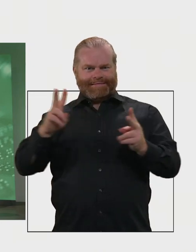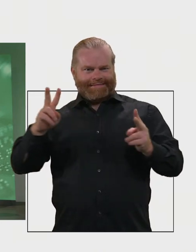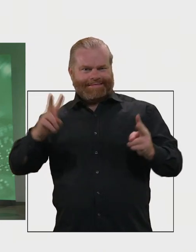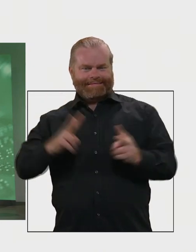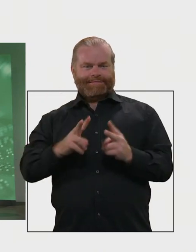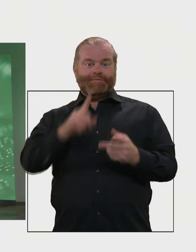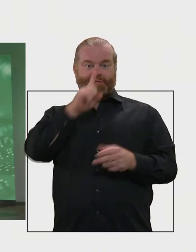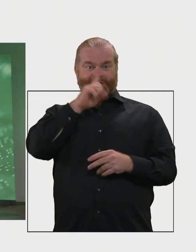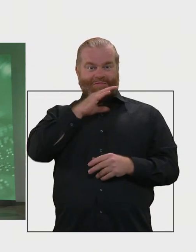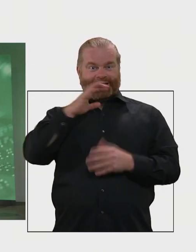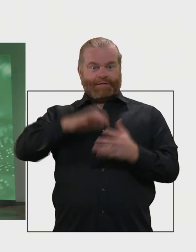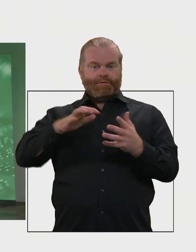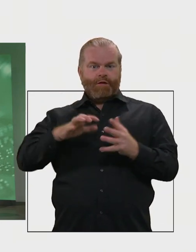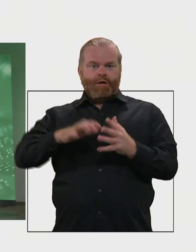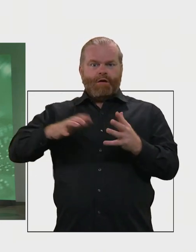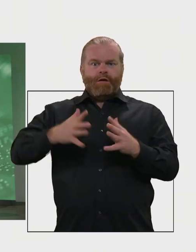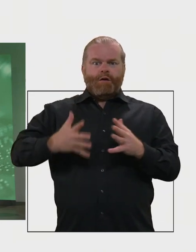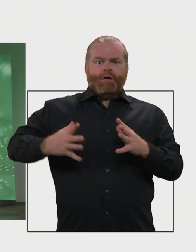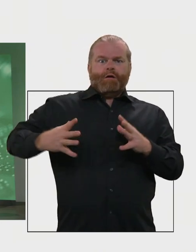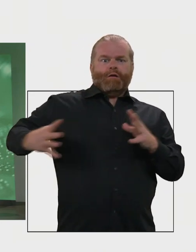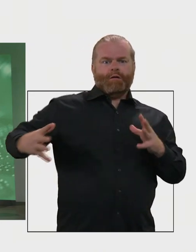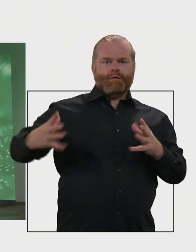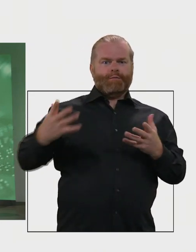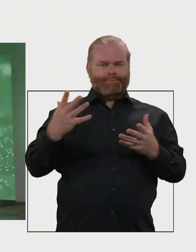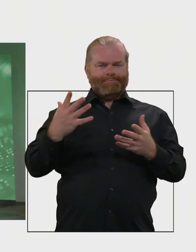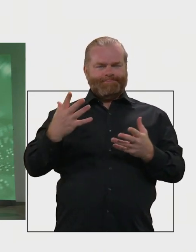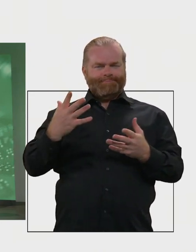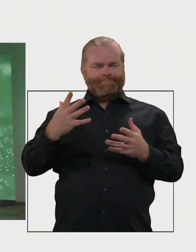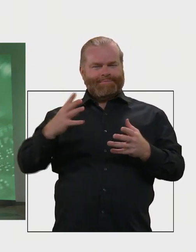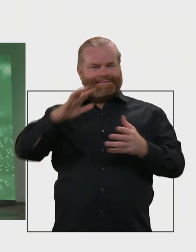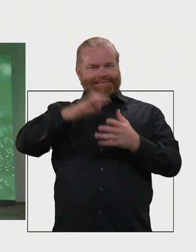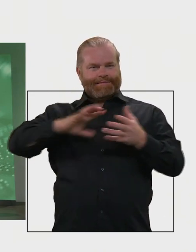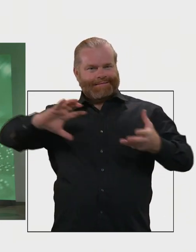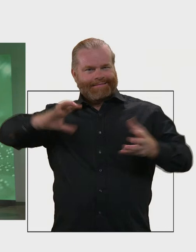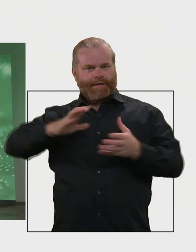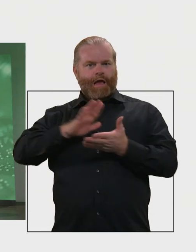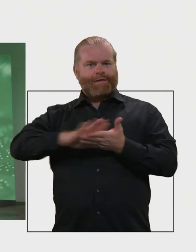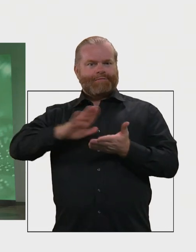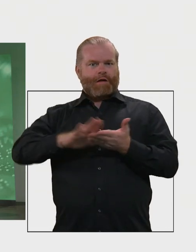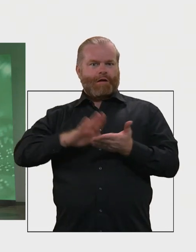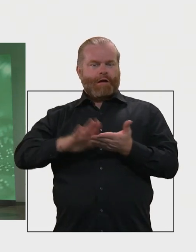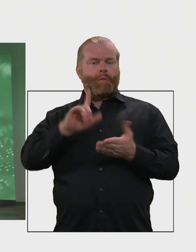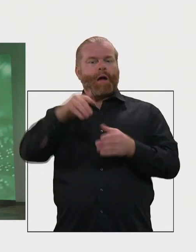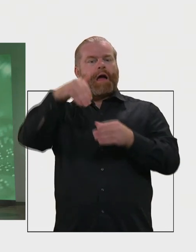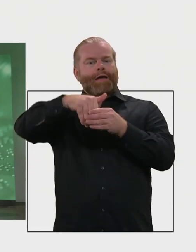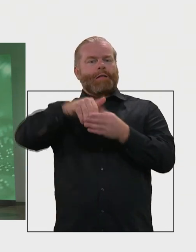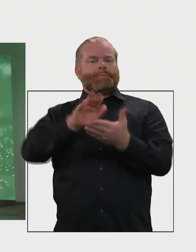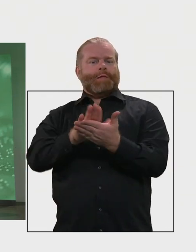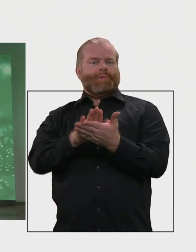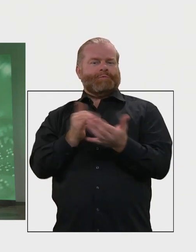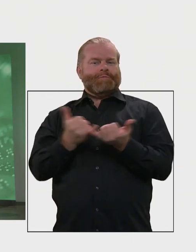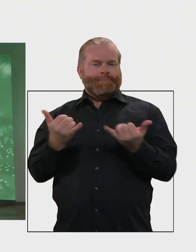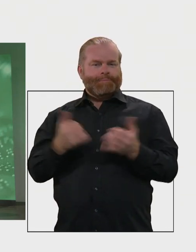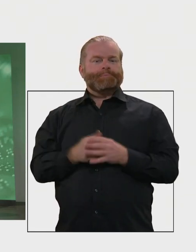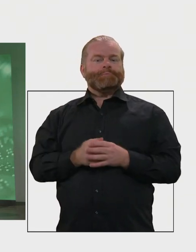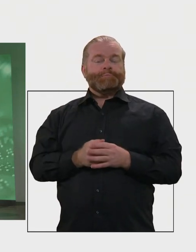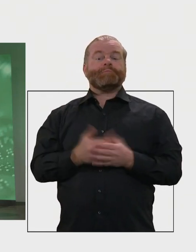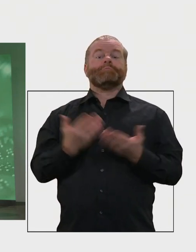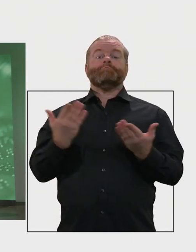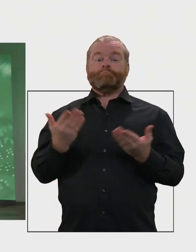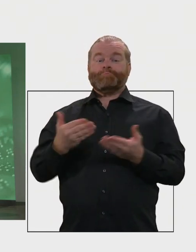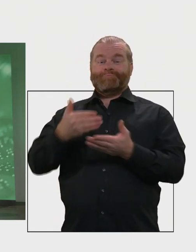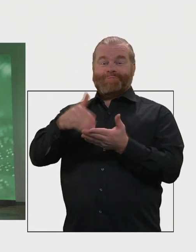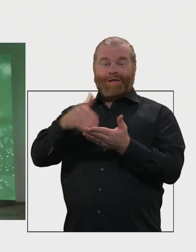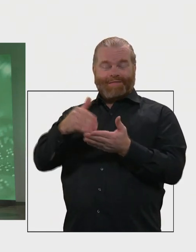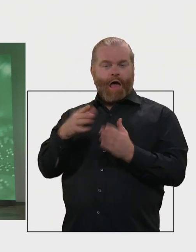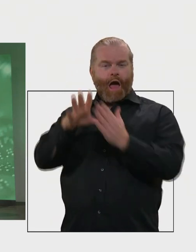spannender Prozess in der Textarbeit. Das geht auch weiter bei den Folien, also bei den Abbildungen, kontrastreich und so weiter für